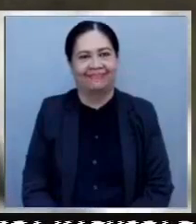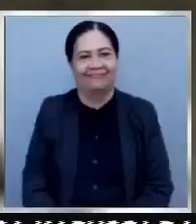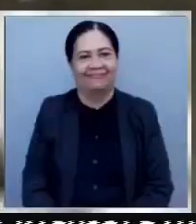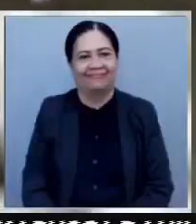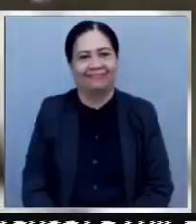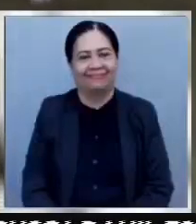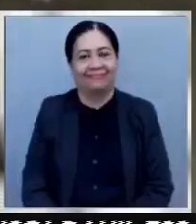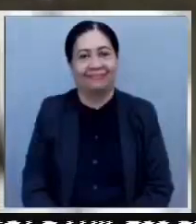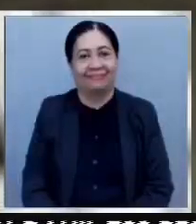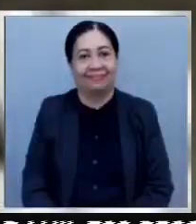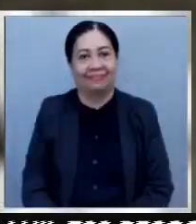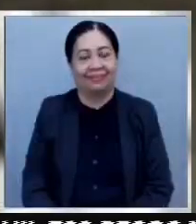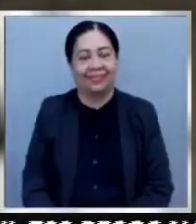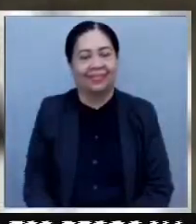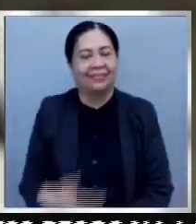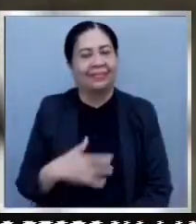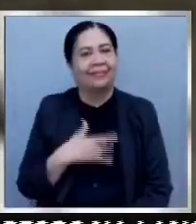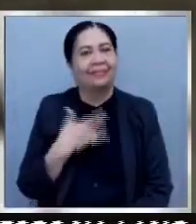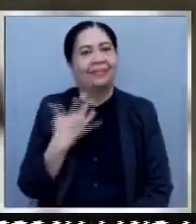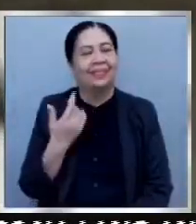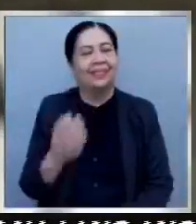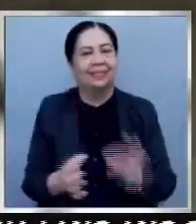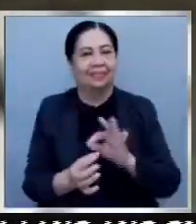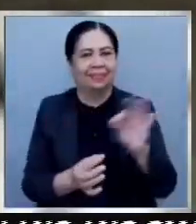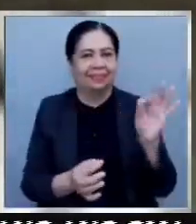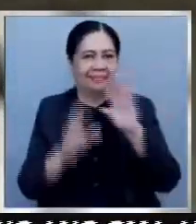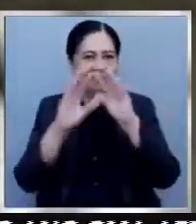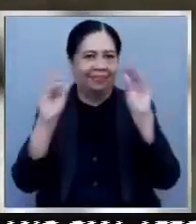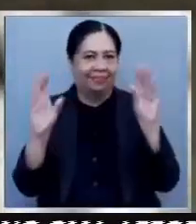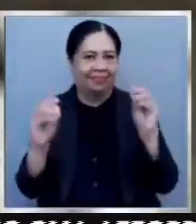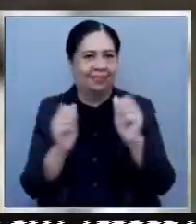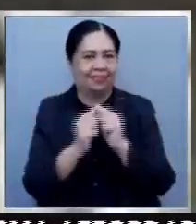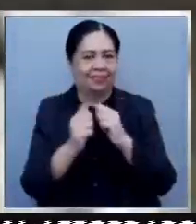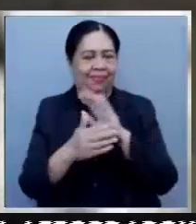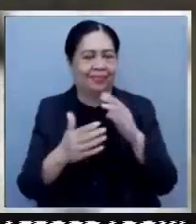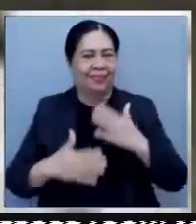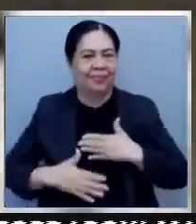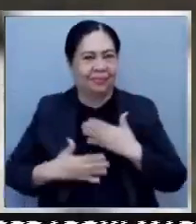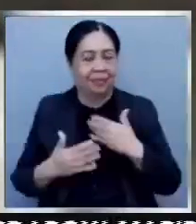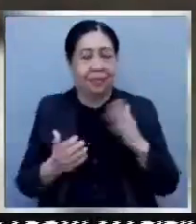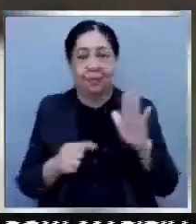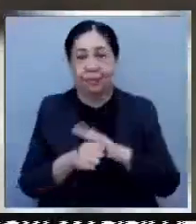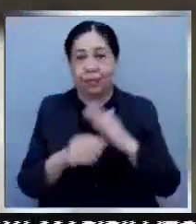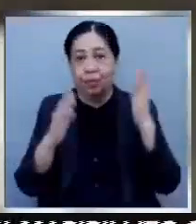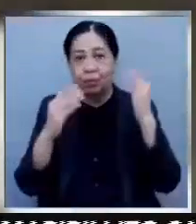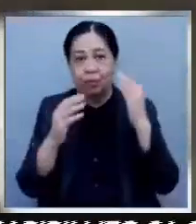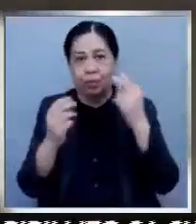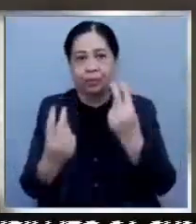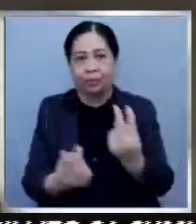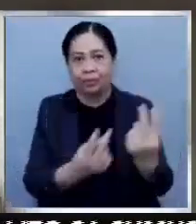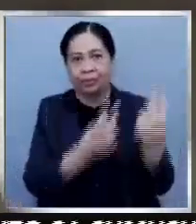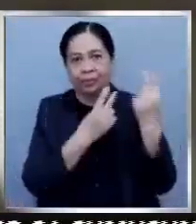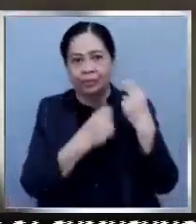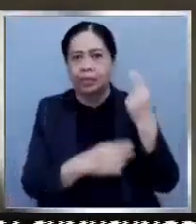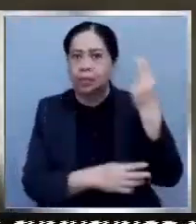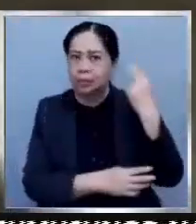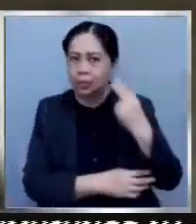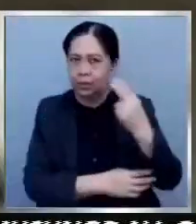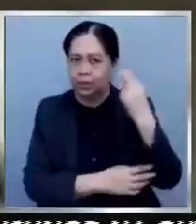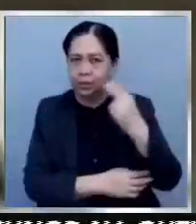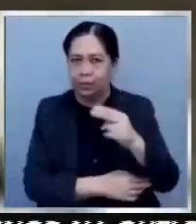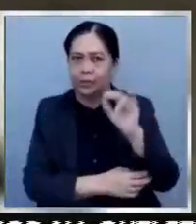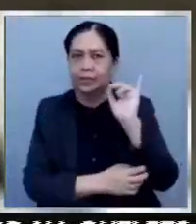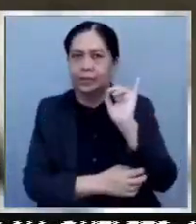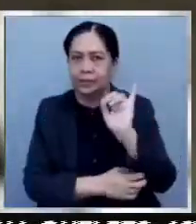Kaya damhin ang diwa ng Pasko ng buong saya at puno ng pag-asa habang binabalikan nga ang kasaysayan. Yan ang